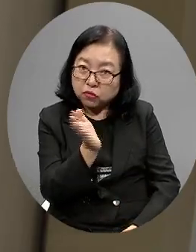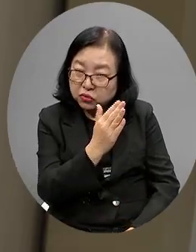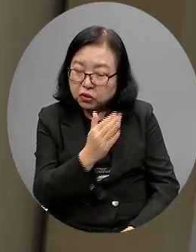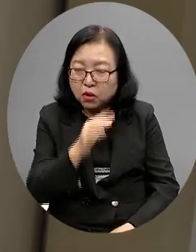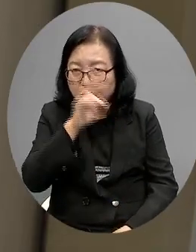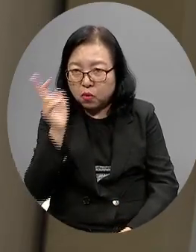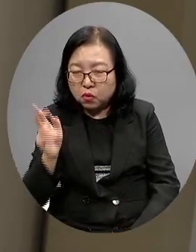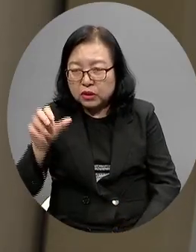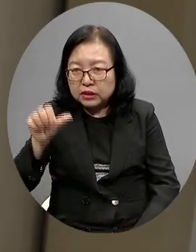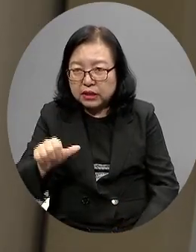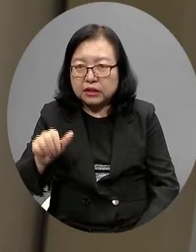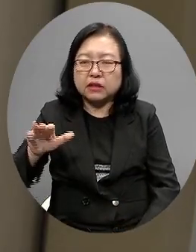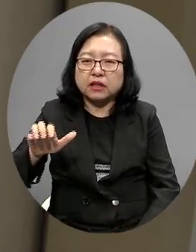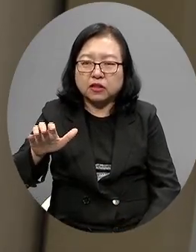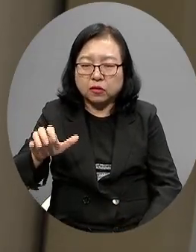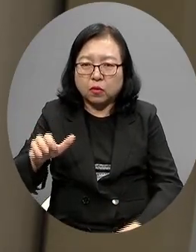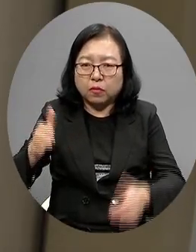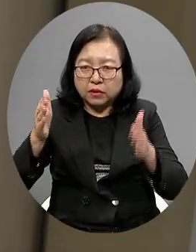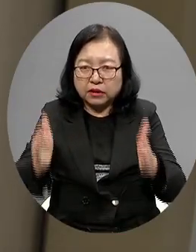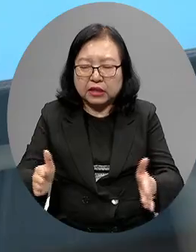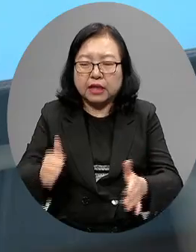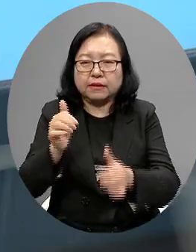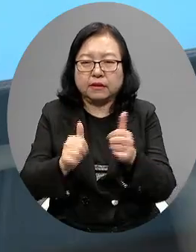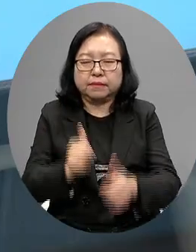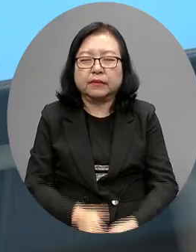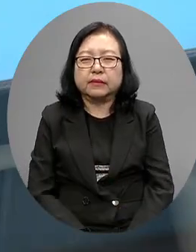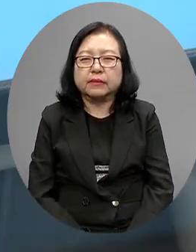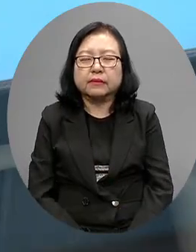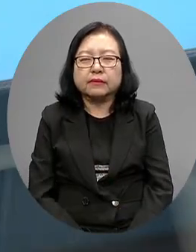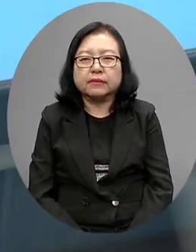오후 5시 45분지 치러집니다